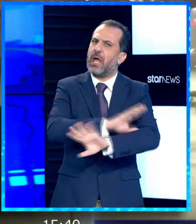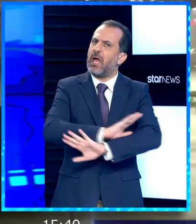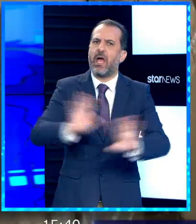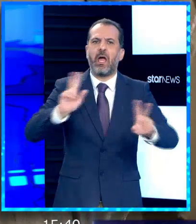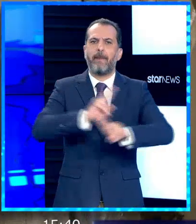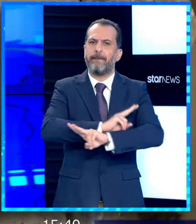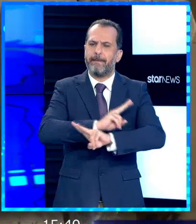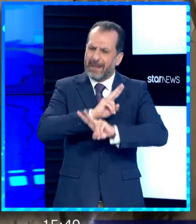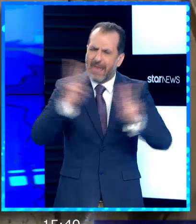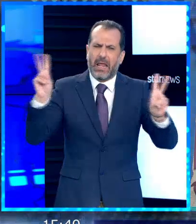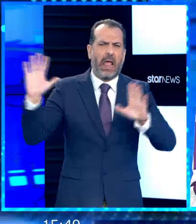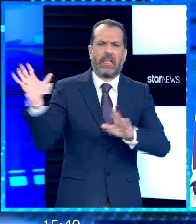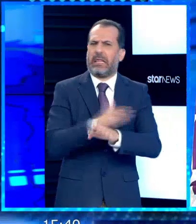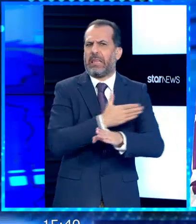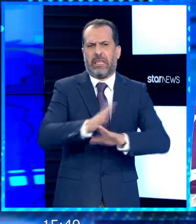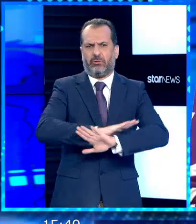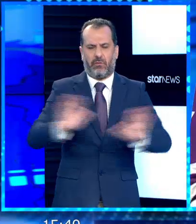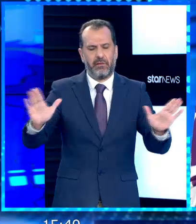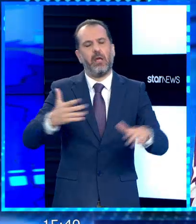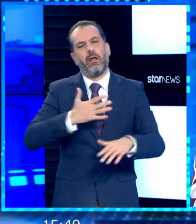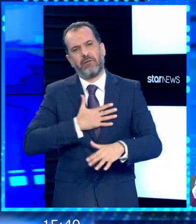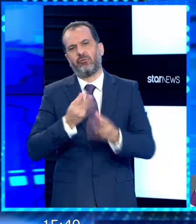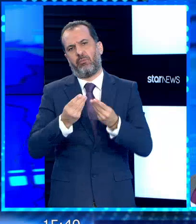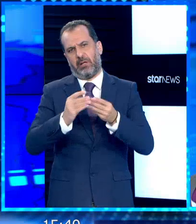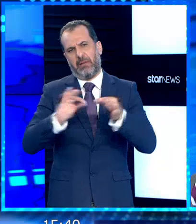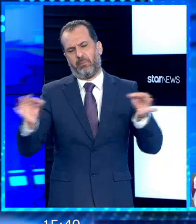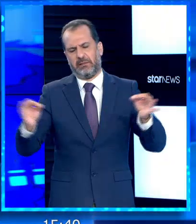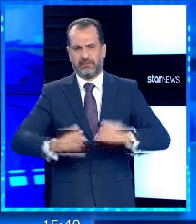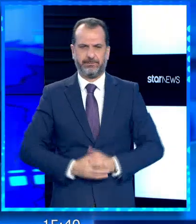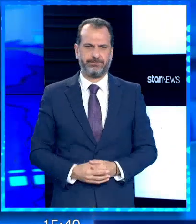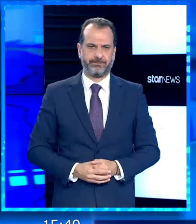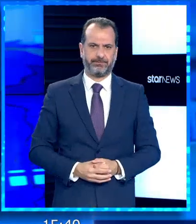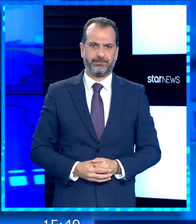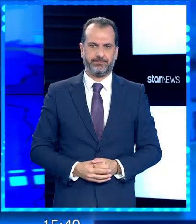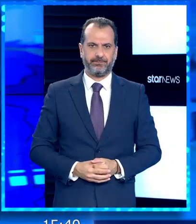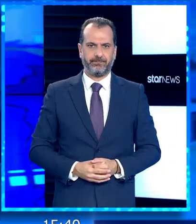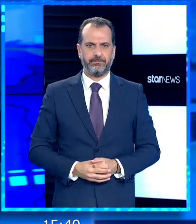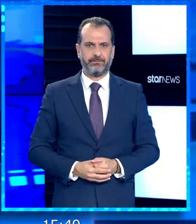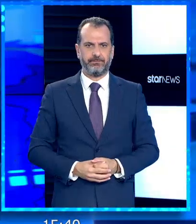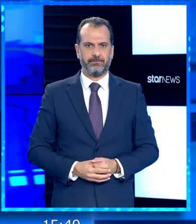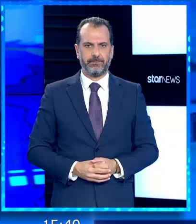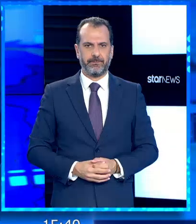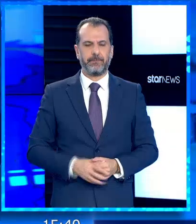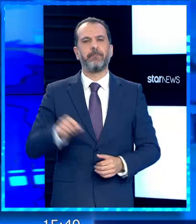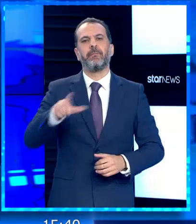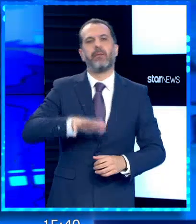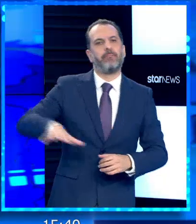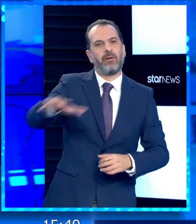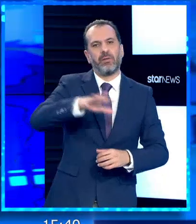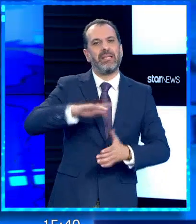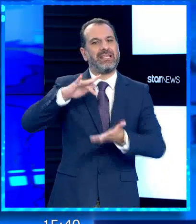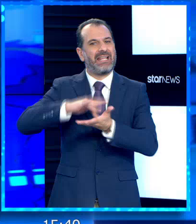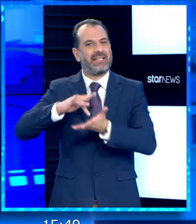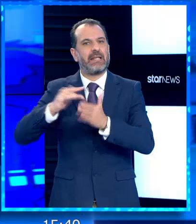της καταστροφής. Να σε ευχαριστήσω πολύ για την αναλυτική ενημέρωση. Πολύ δύσκολες είναι οι τελευταίες ώρες για την Κεντρική και Βόρεια